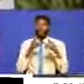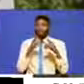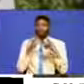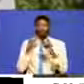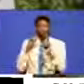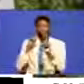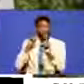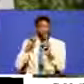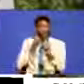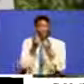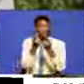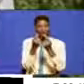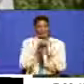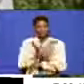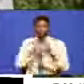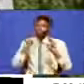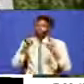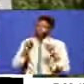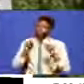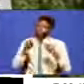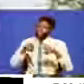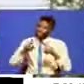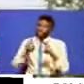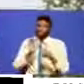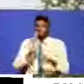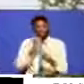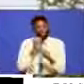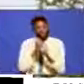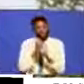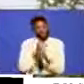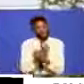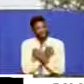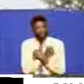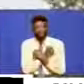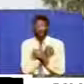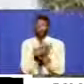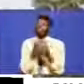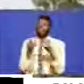yao na waendelee kujituma. Teknoloji zimebadilika.